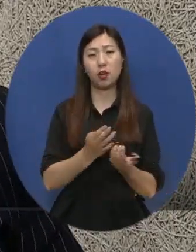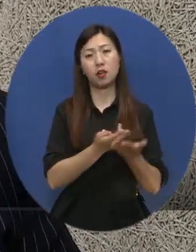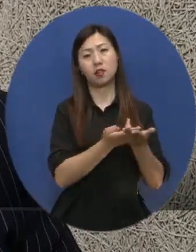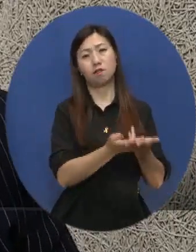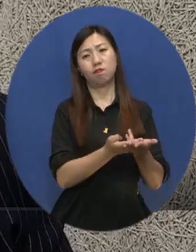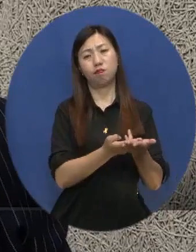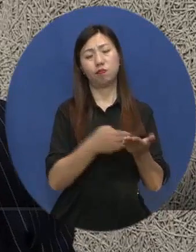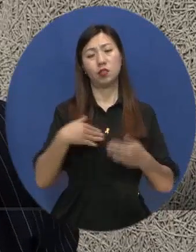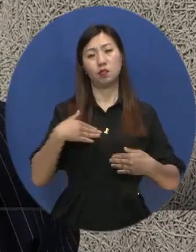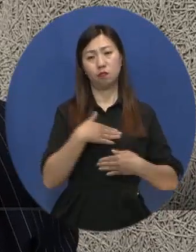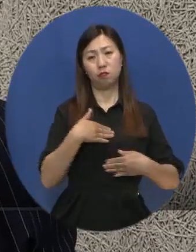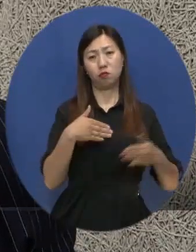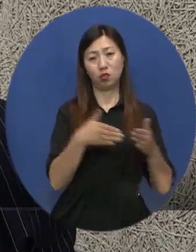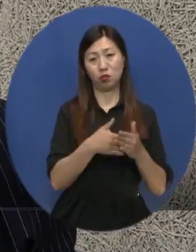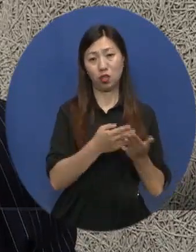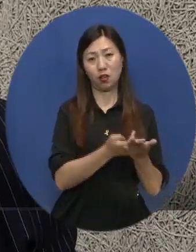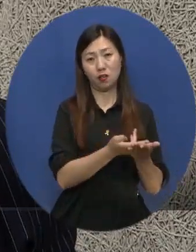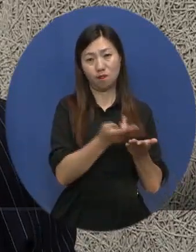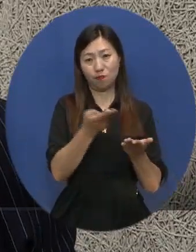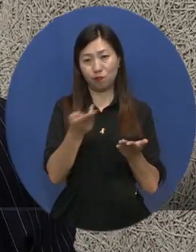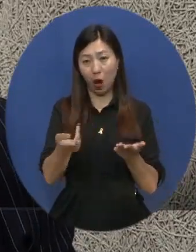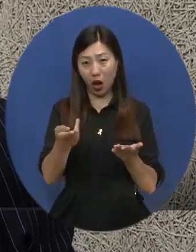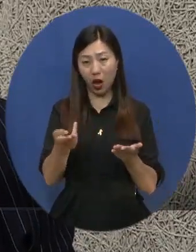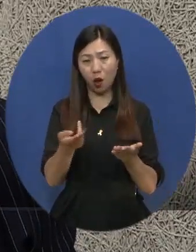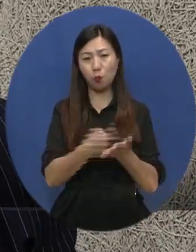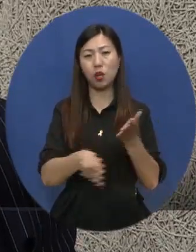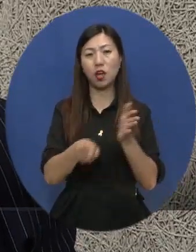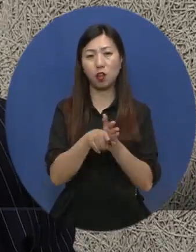갈 수 있게 개조하고 있고